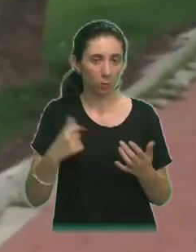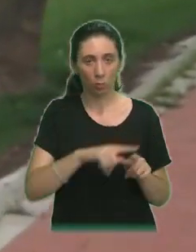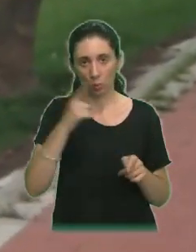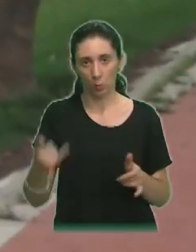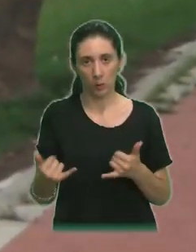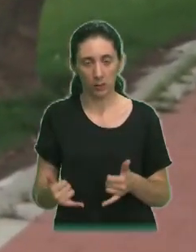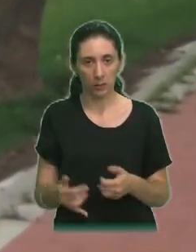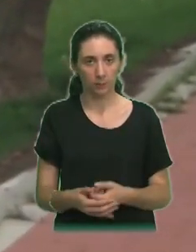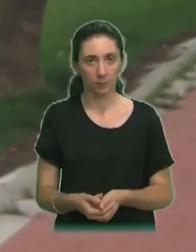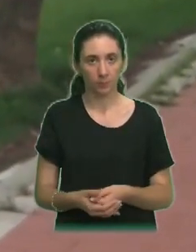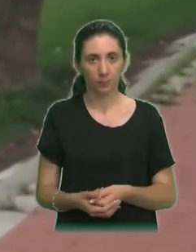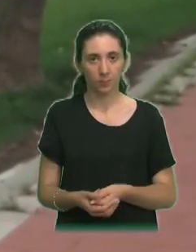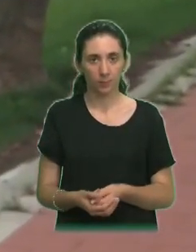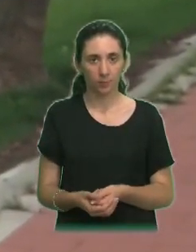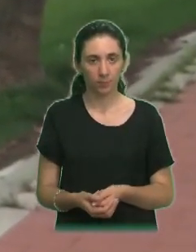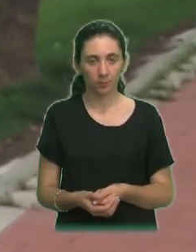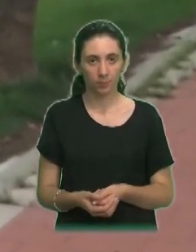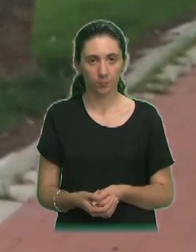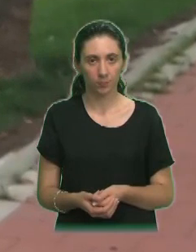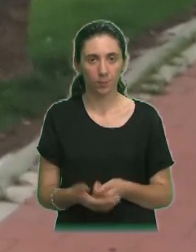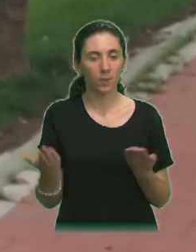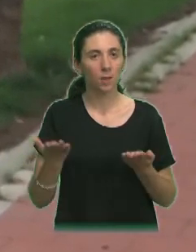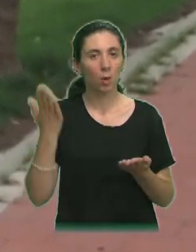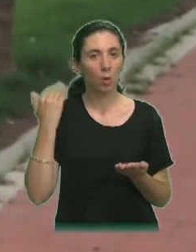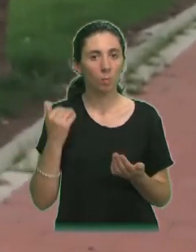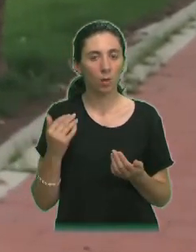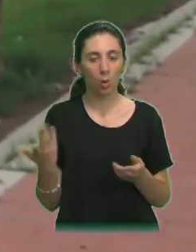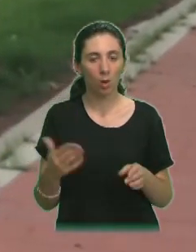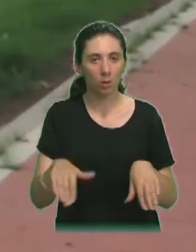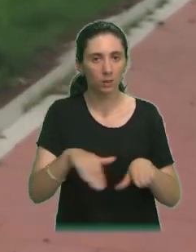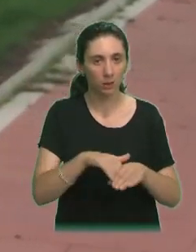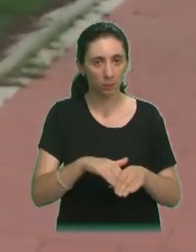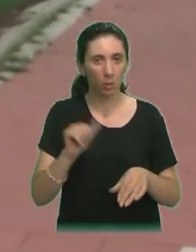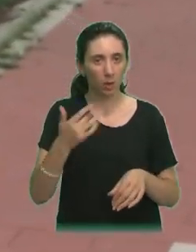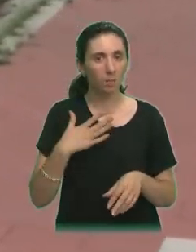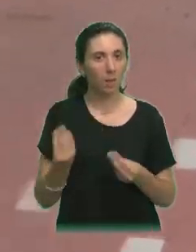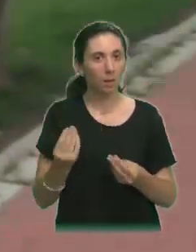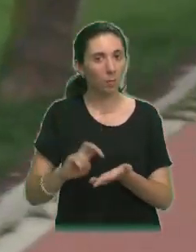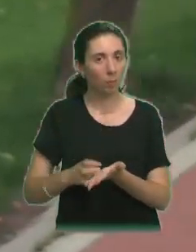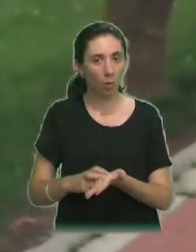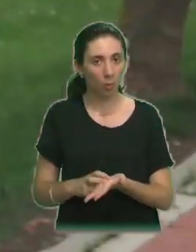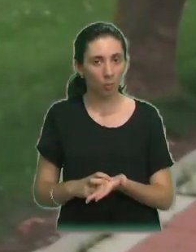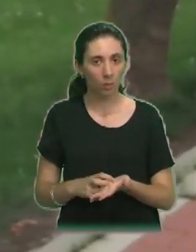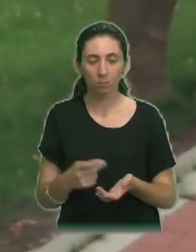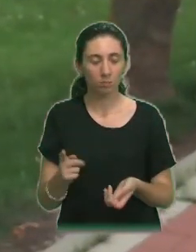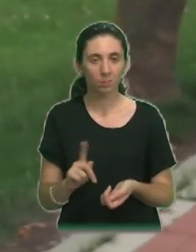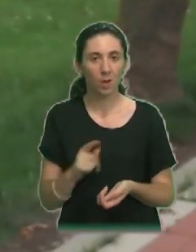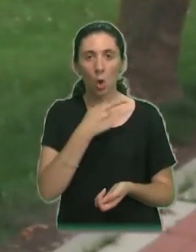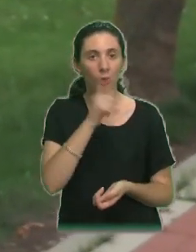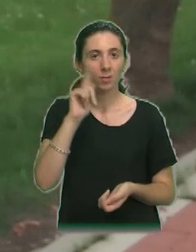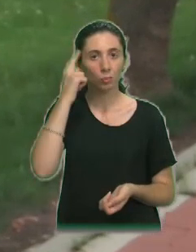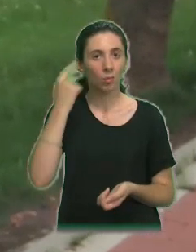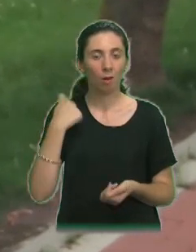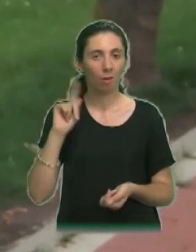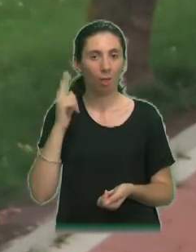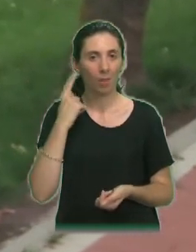na zamjenu i na kraju ostala dan danas. Tamo sam od 99. godine. Odnosno, kako je bilo pri zaposlenju? Jeste li imali